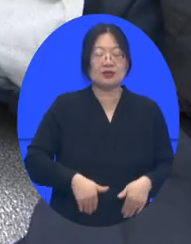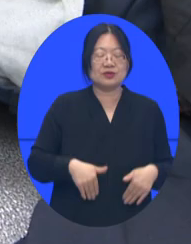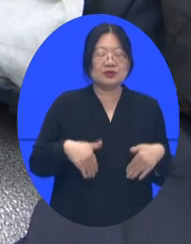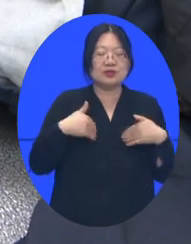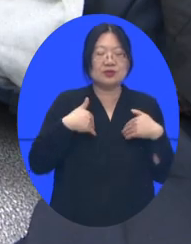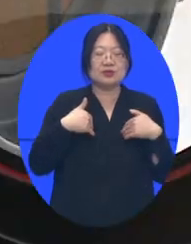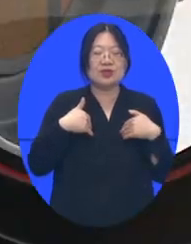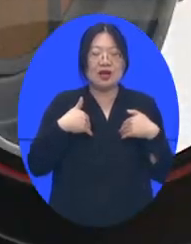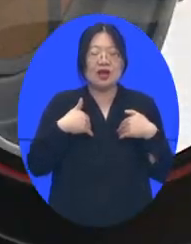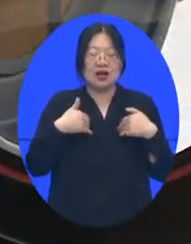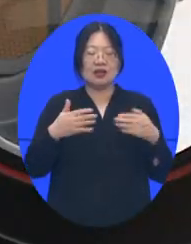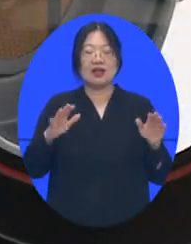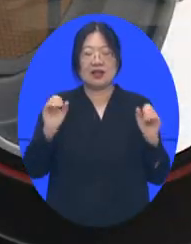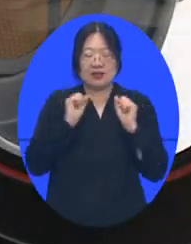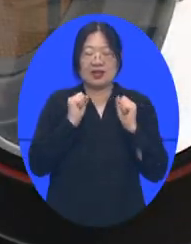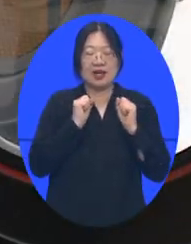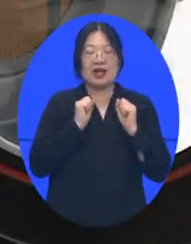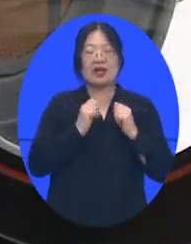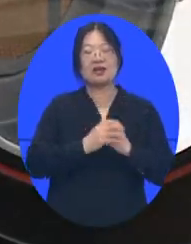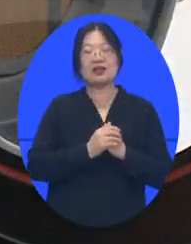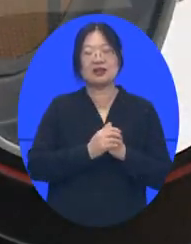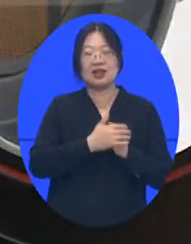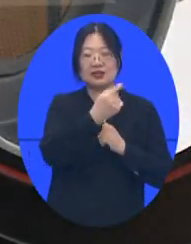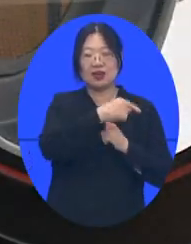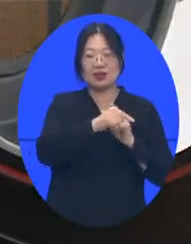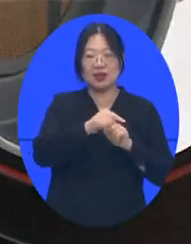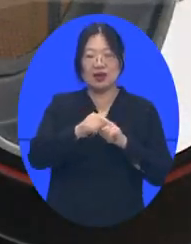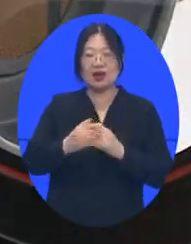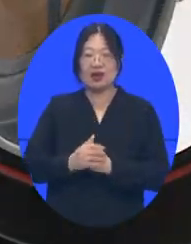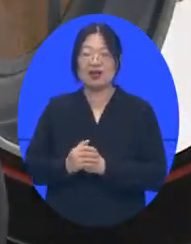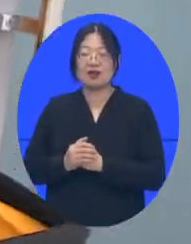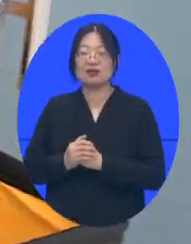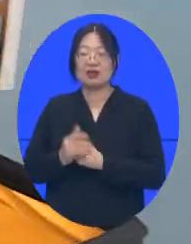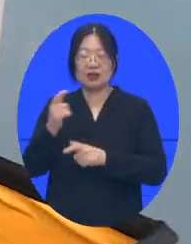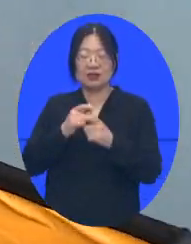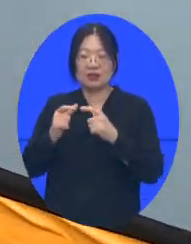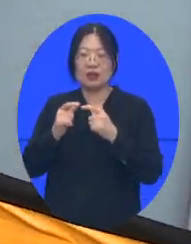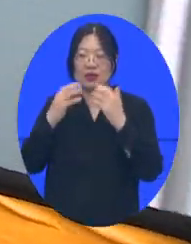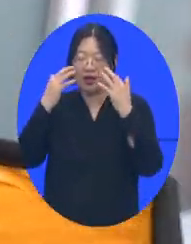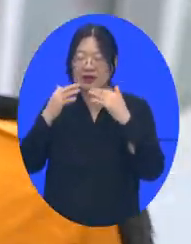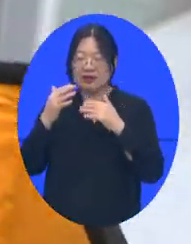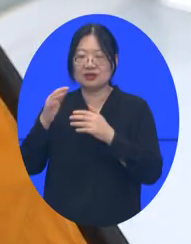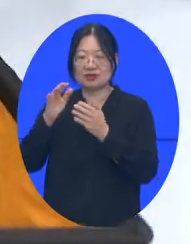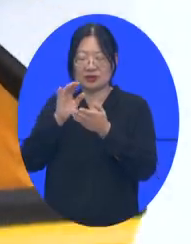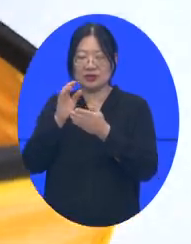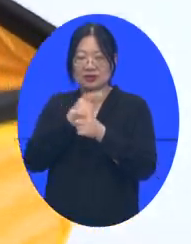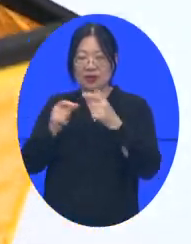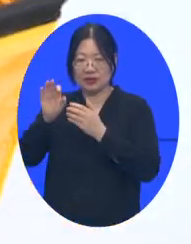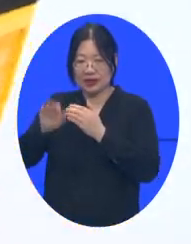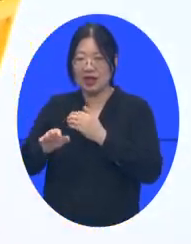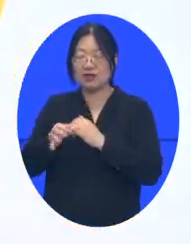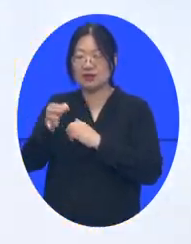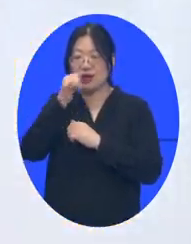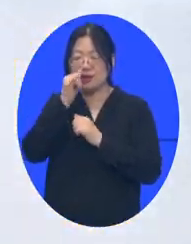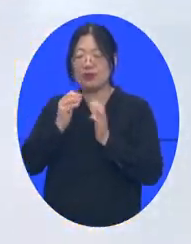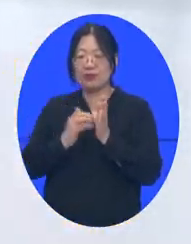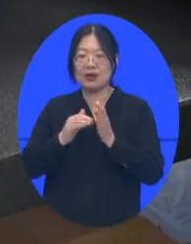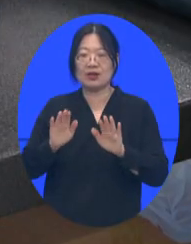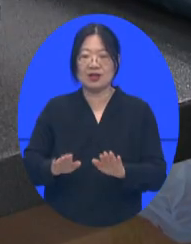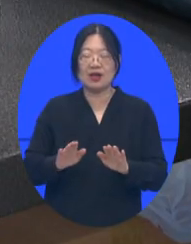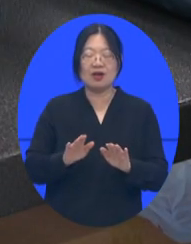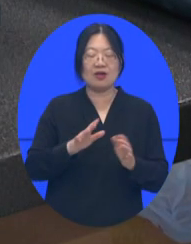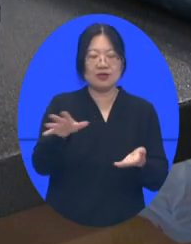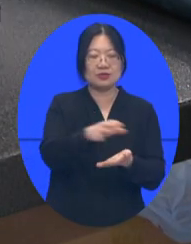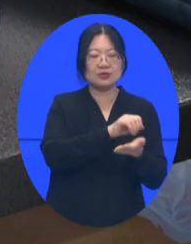1,000원, 동복은 2,000원의 낮은 비용으로 서비스를 이용할 수 있습니다. 또 각 사업장에서 수거부터 세탁, 배달까지